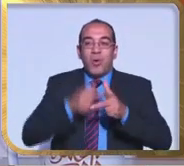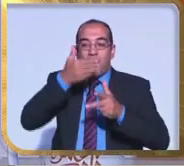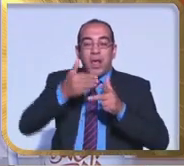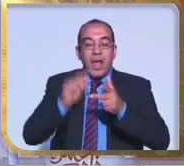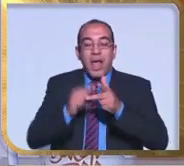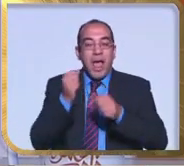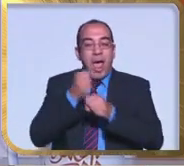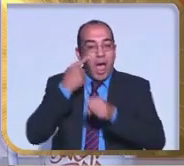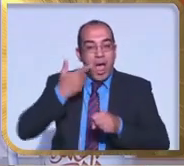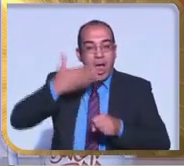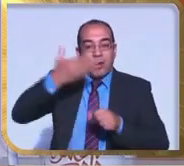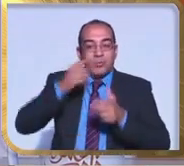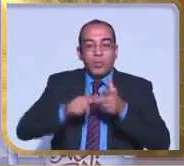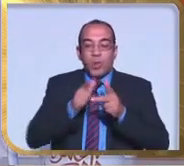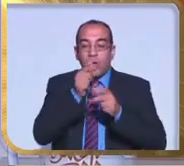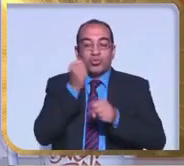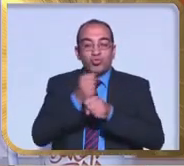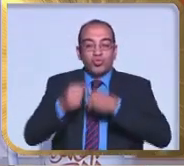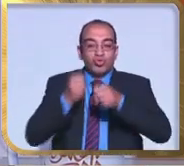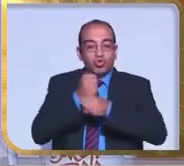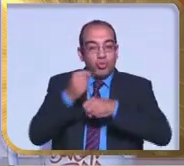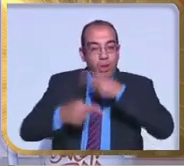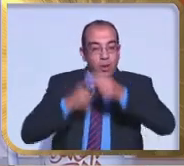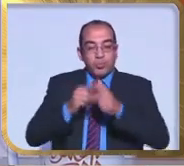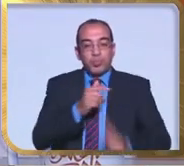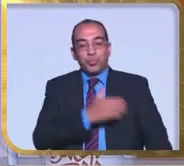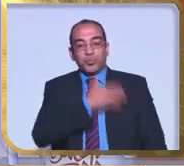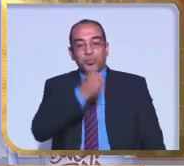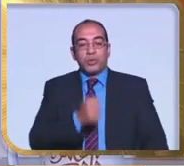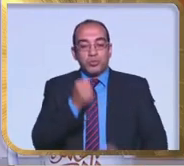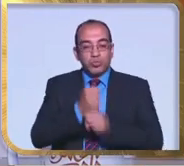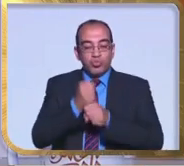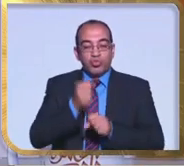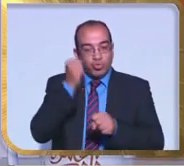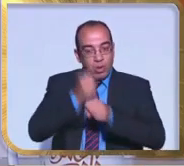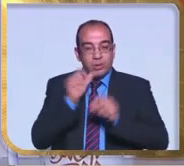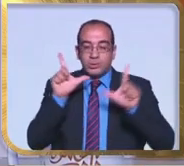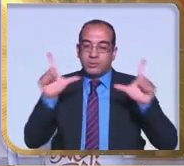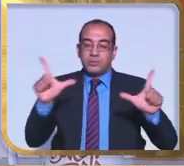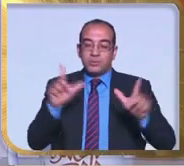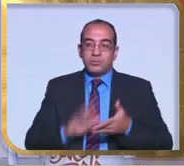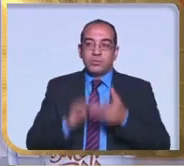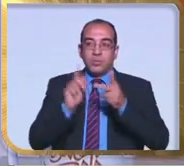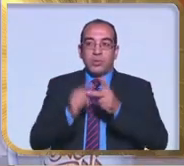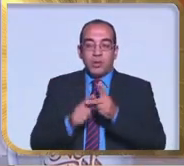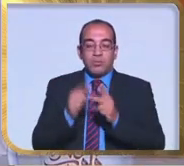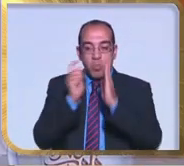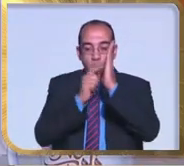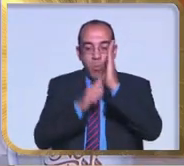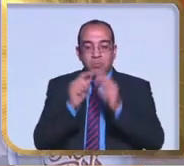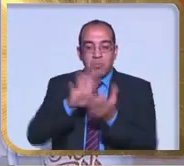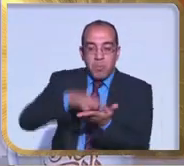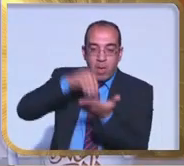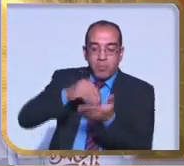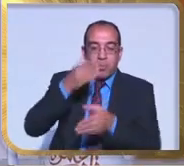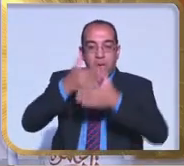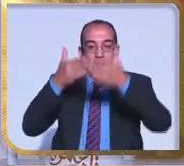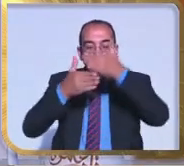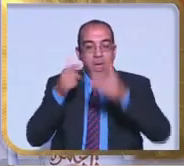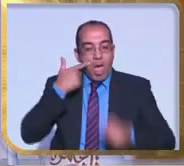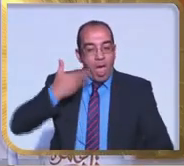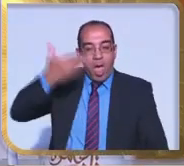إنه يعرفها عشان يقدر يمارس الإيمان ويطبق الإيمان بطريقة مبنية على